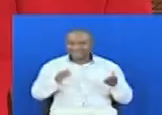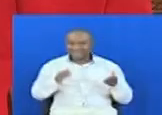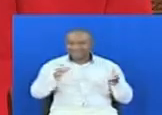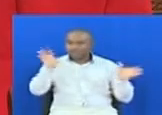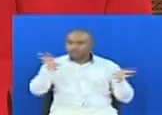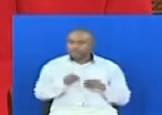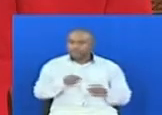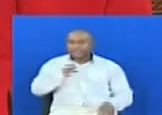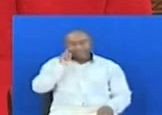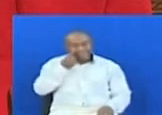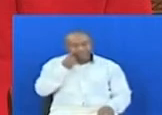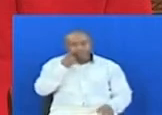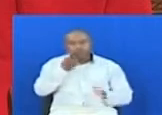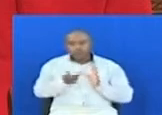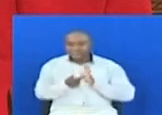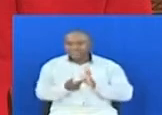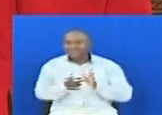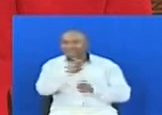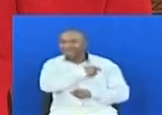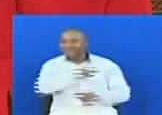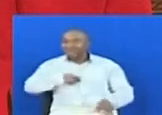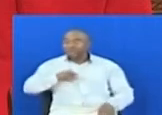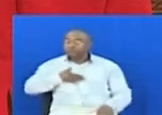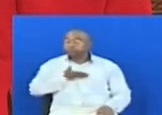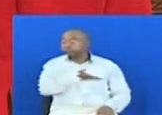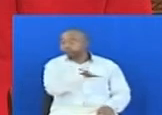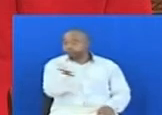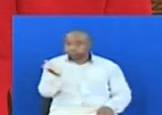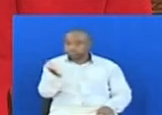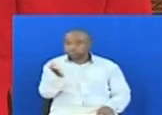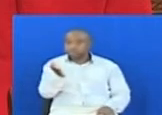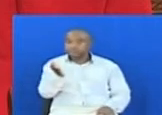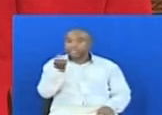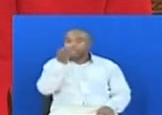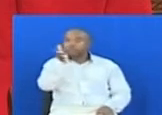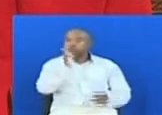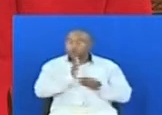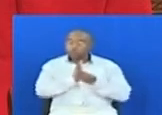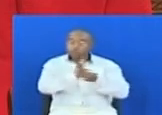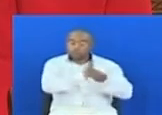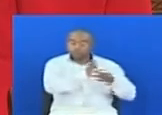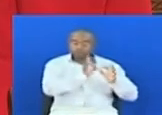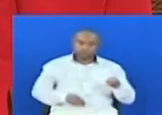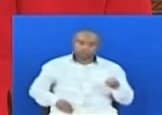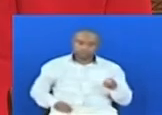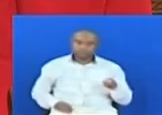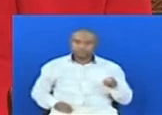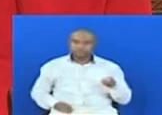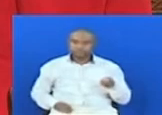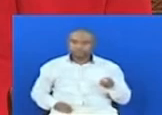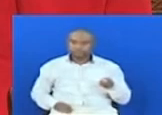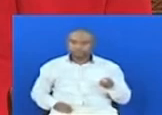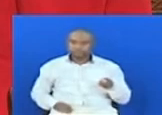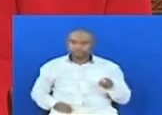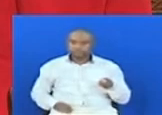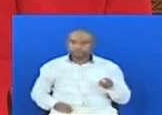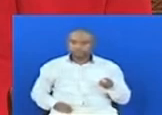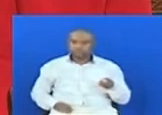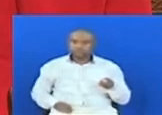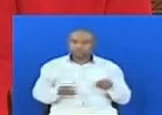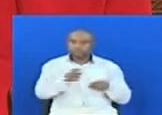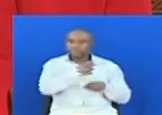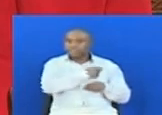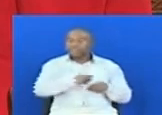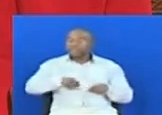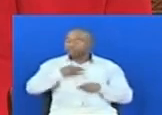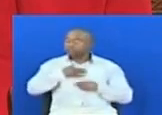nimejaribu kuonyesha jinsi rais wetu ambavyo amekuwa akitoa uongozi. Na rais wetu ameingia